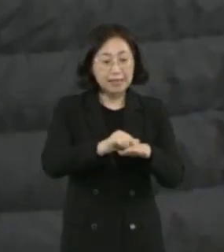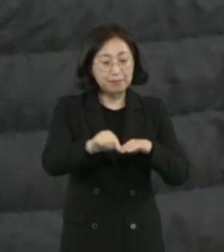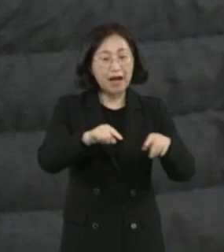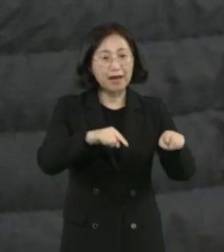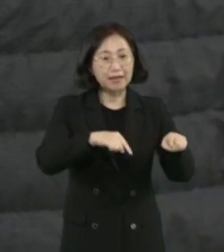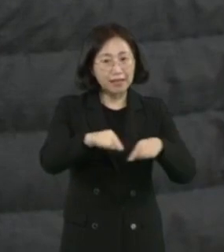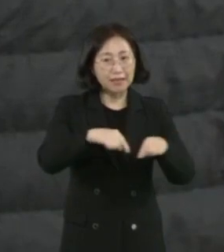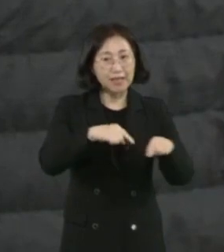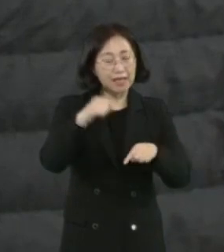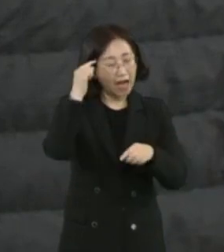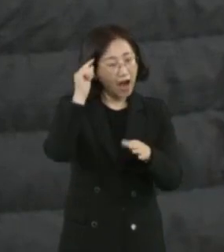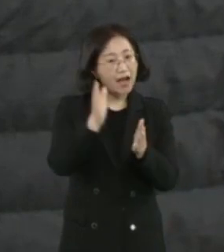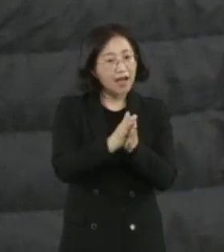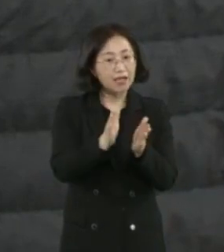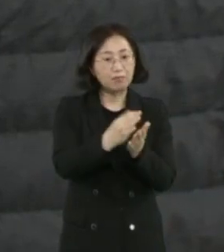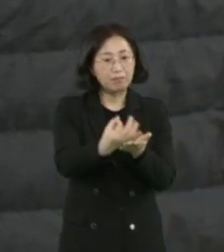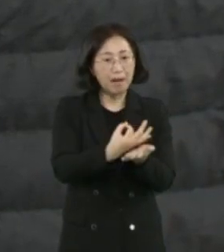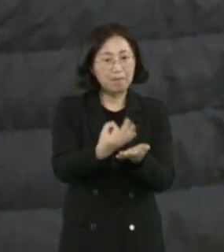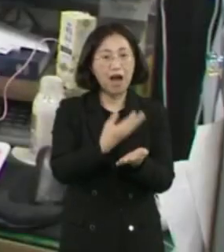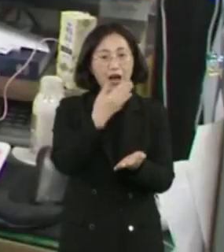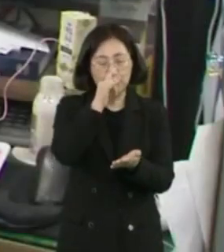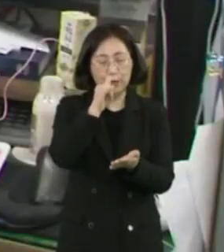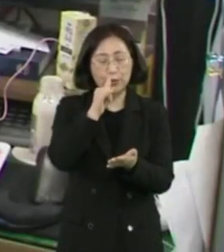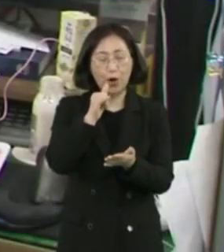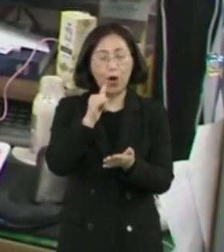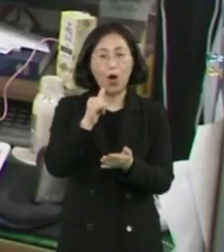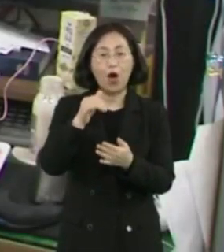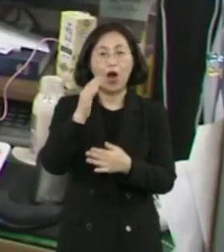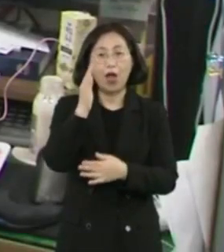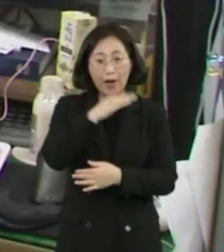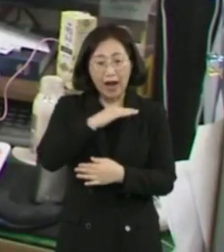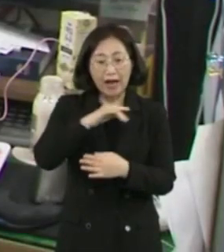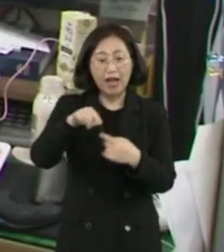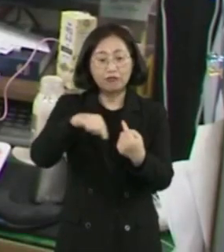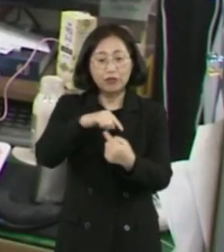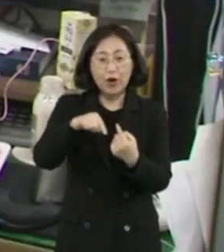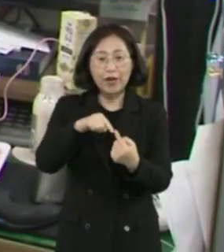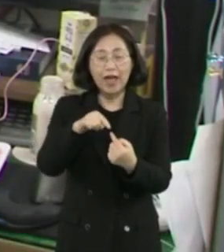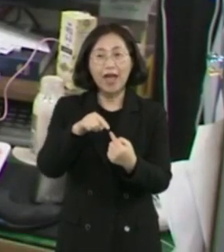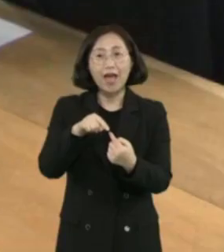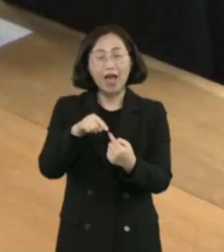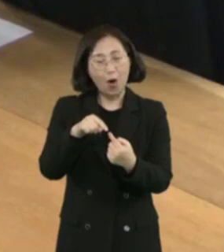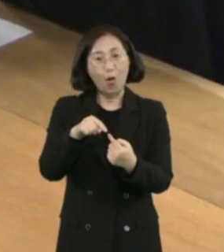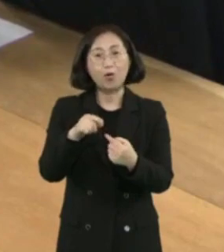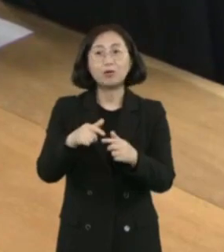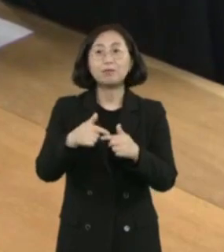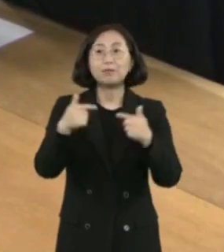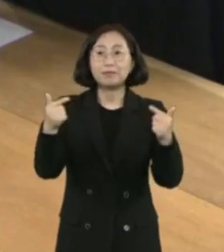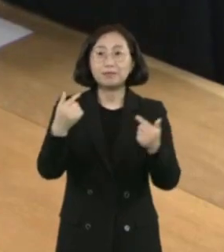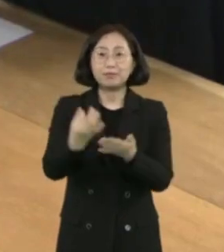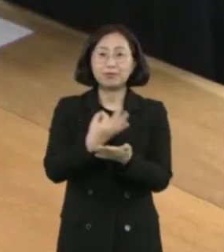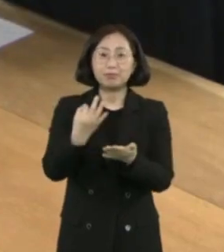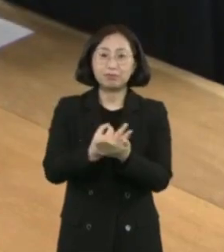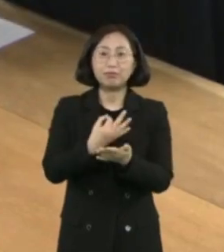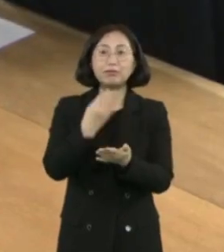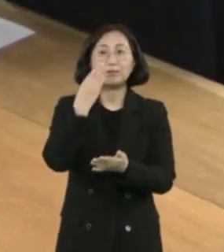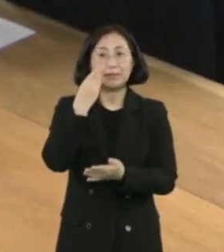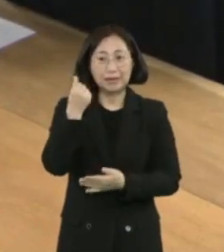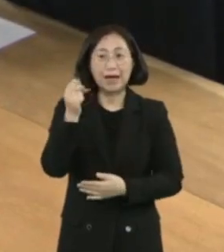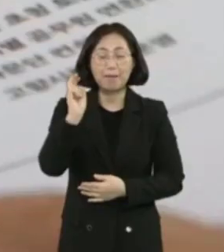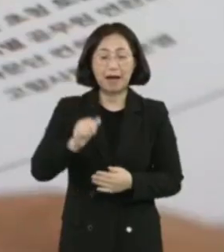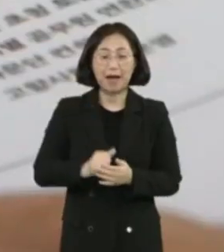20-30%대에 불과한 만큼 열악한 살림의 단비가 될 전망입니다. 또 주로 특산물이 될 답례풍의 유통